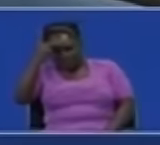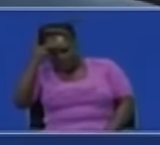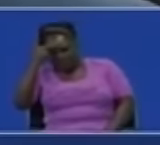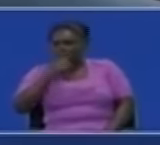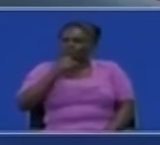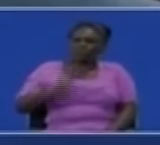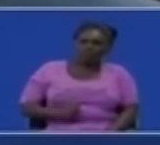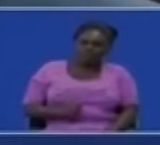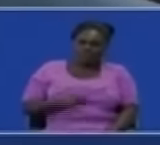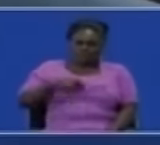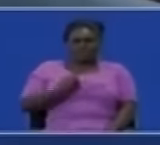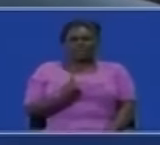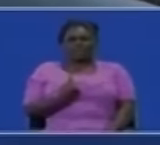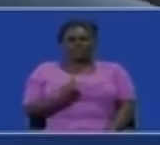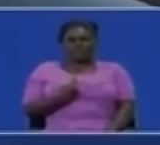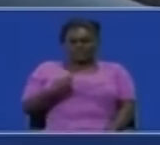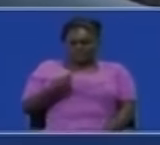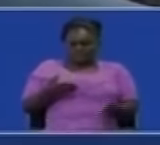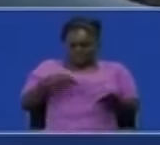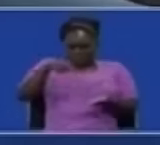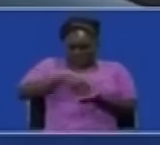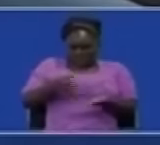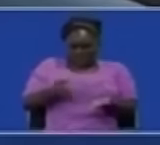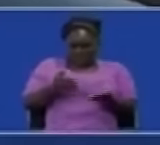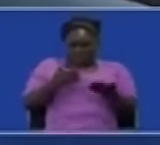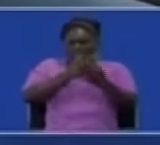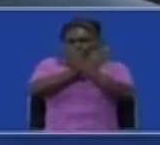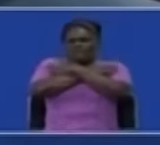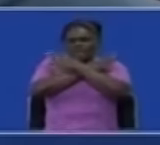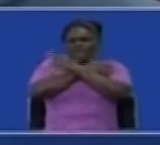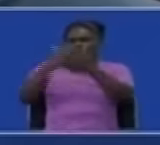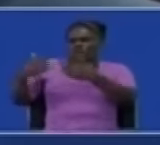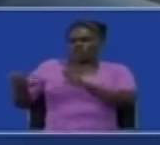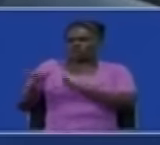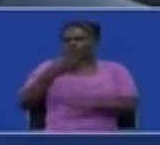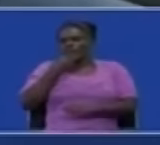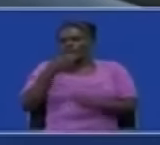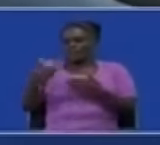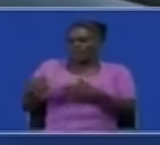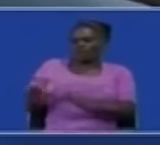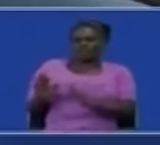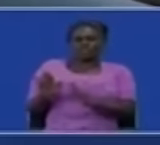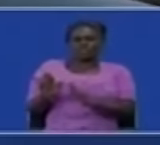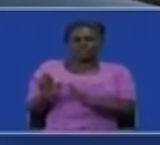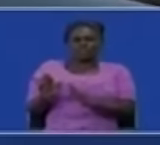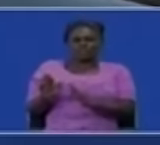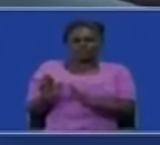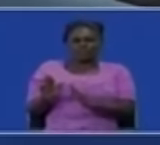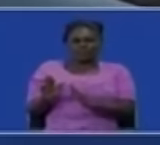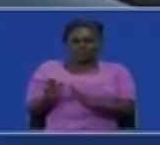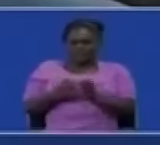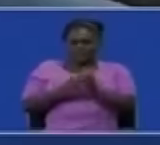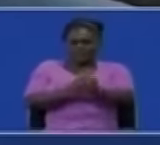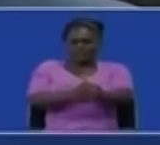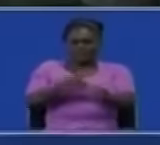alikuwa mzee. Mimi mwenyewe nikisimama hapa, nimepoteza rafiki, nimepoteza baba, nimepoteza mwenye uwa alikuwa na